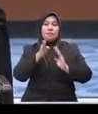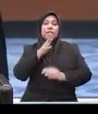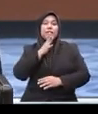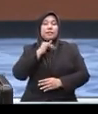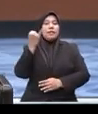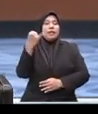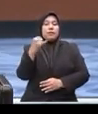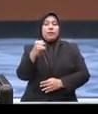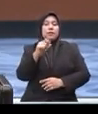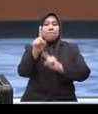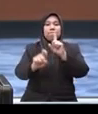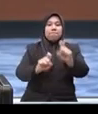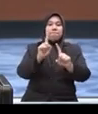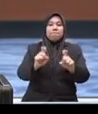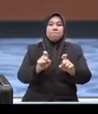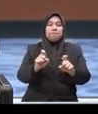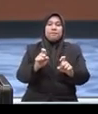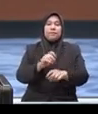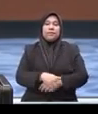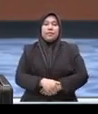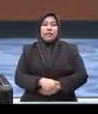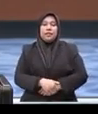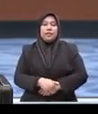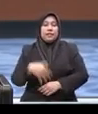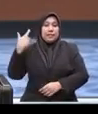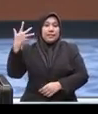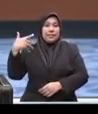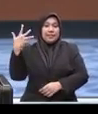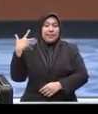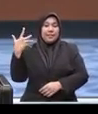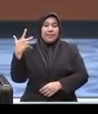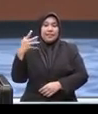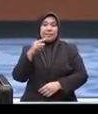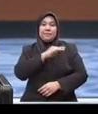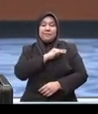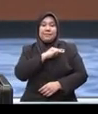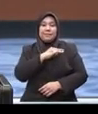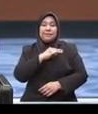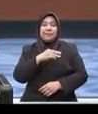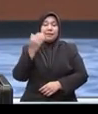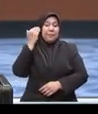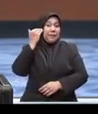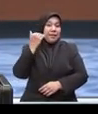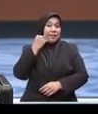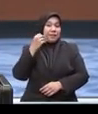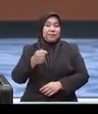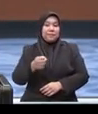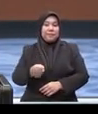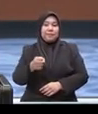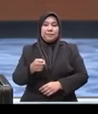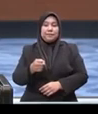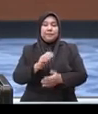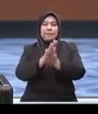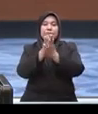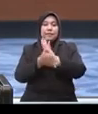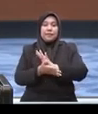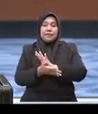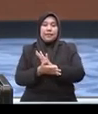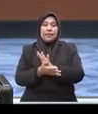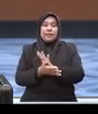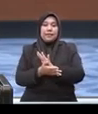di segi sejarah sistem kita sistem karena pada yang menjadi